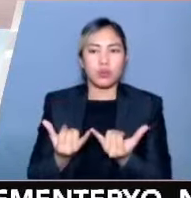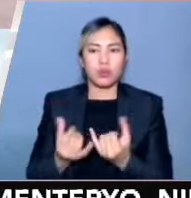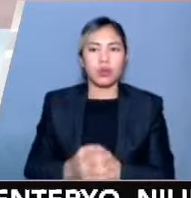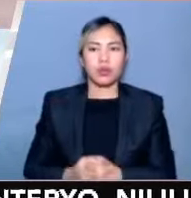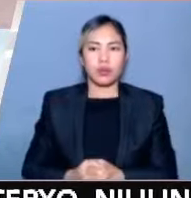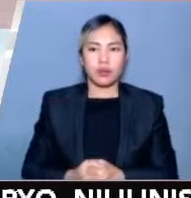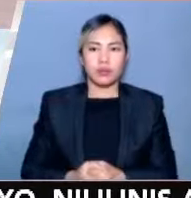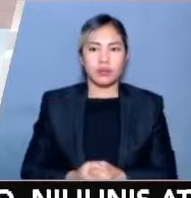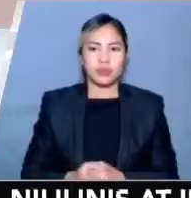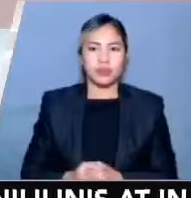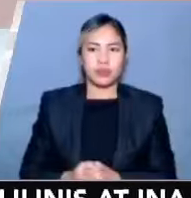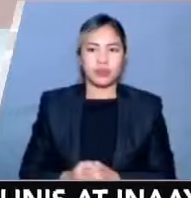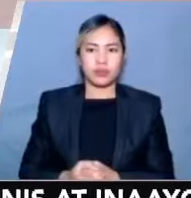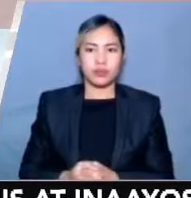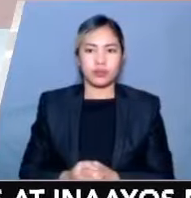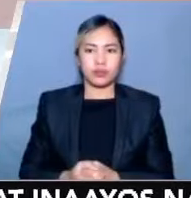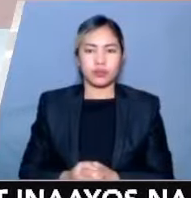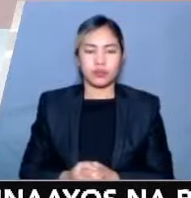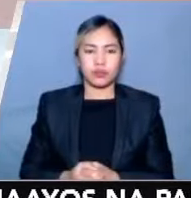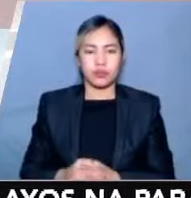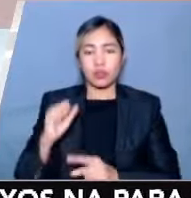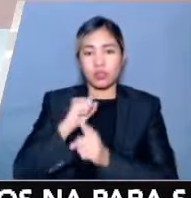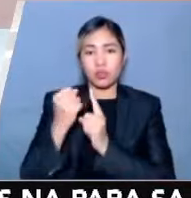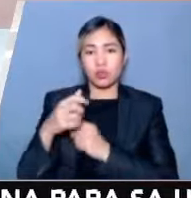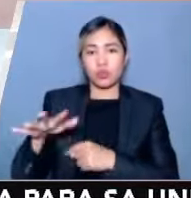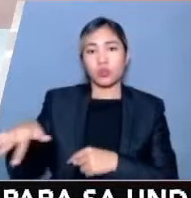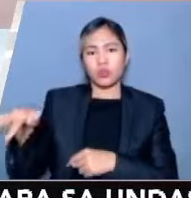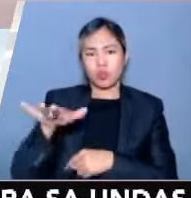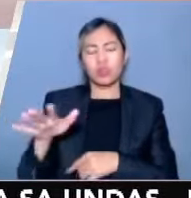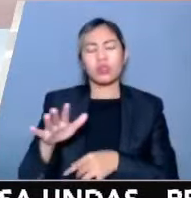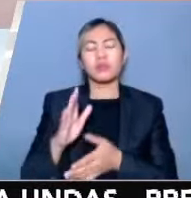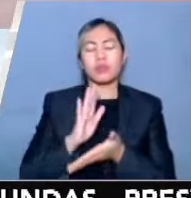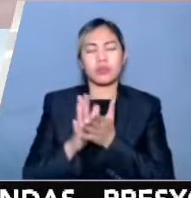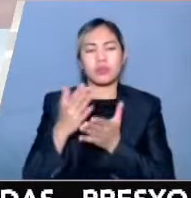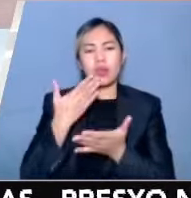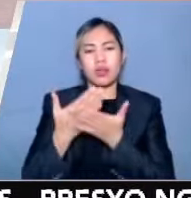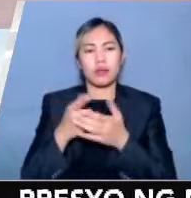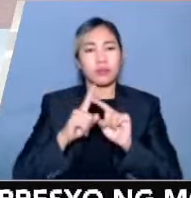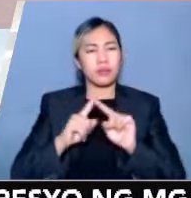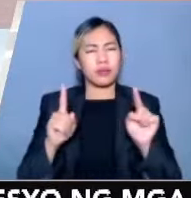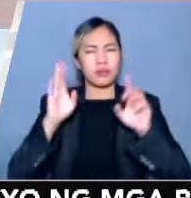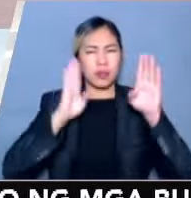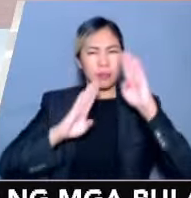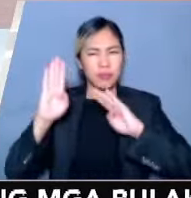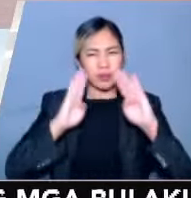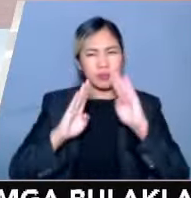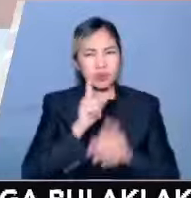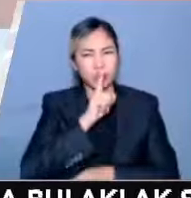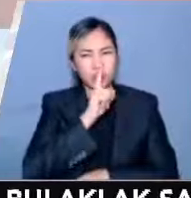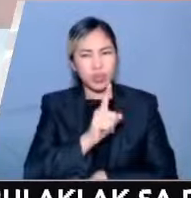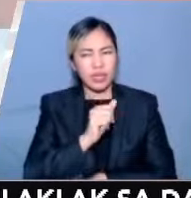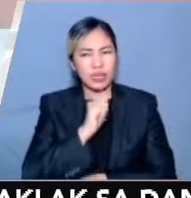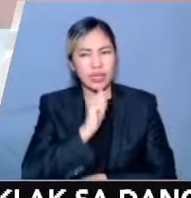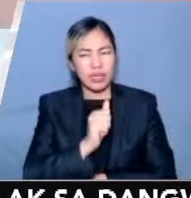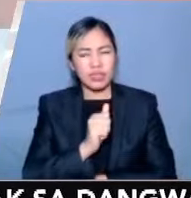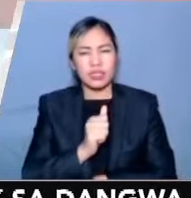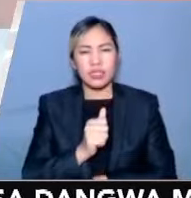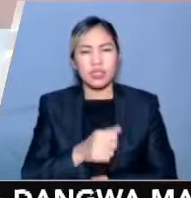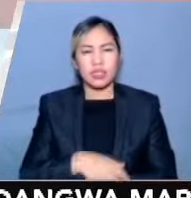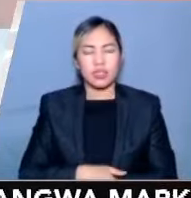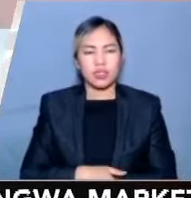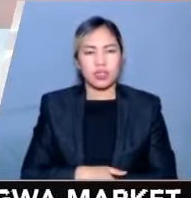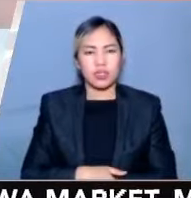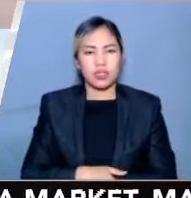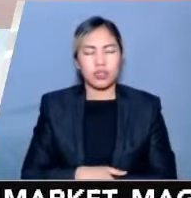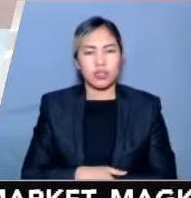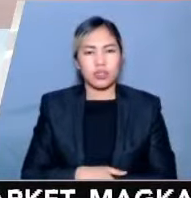yung mga sitwasyon doon. Pero ang problema po natin really is hindi po yung goods, no, na ipitadali doon. It's actually